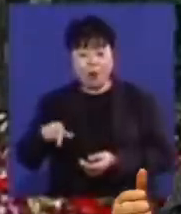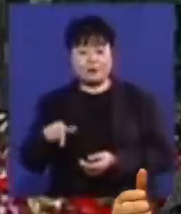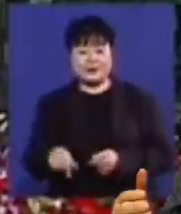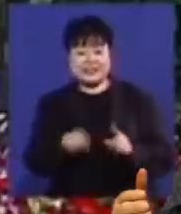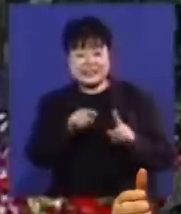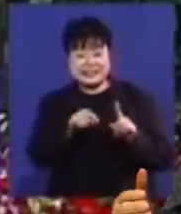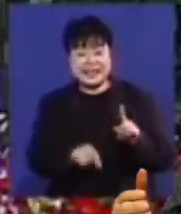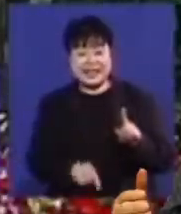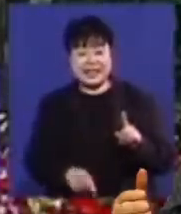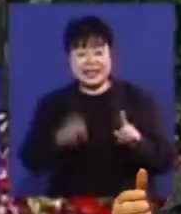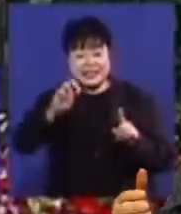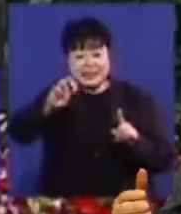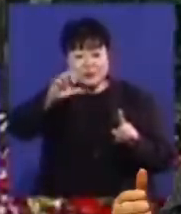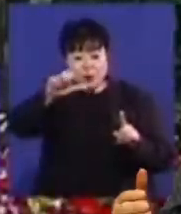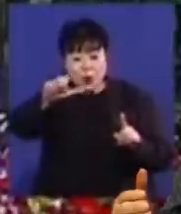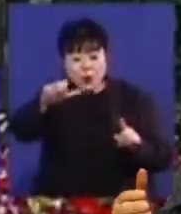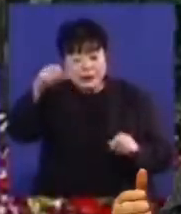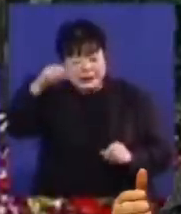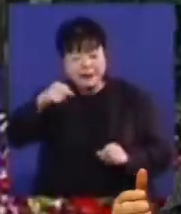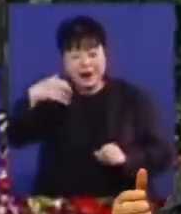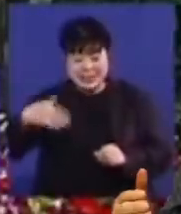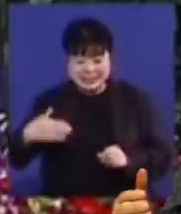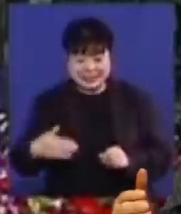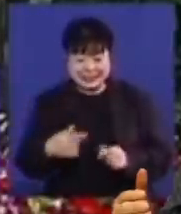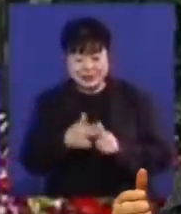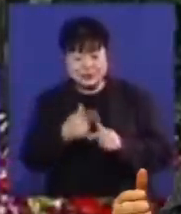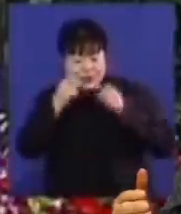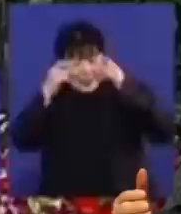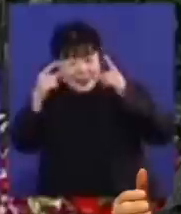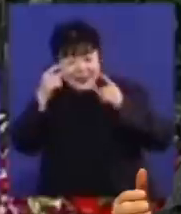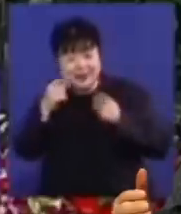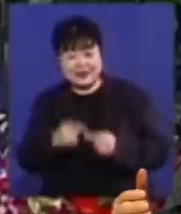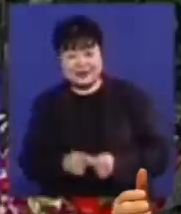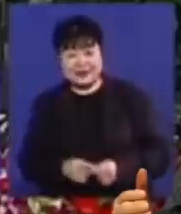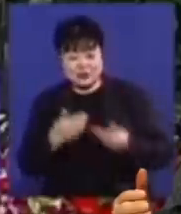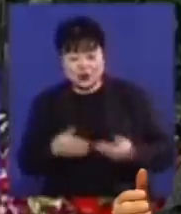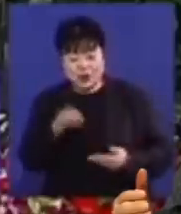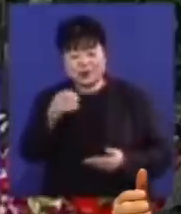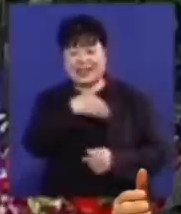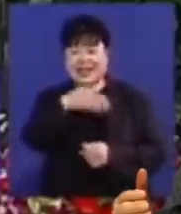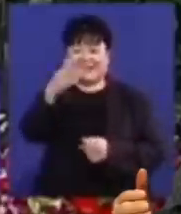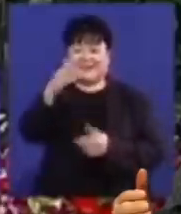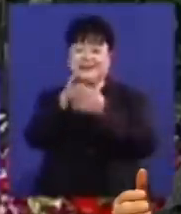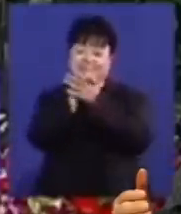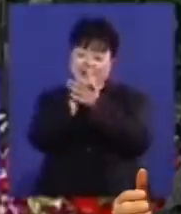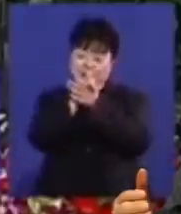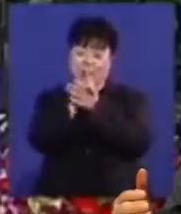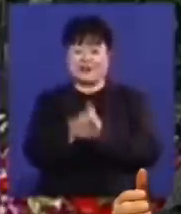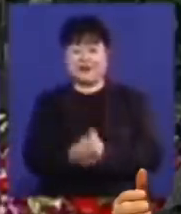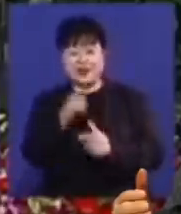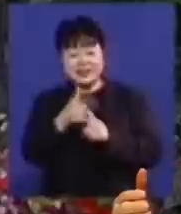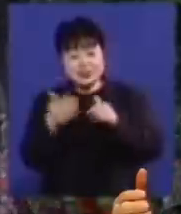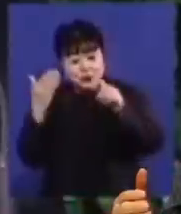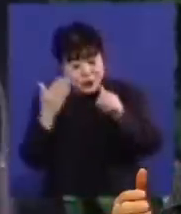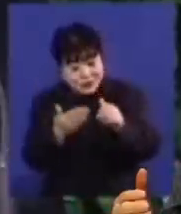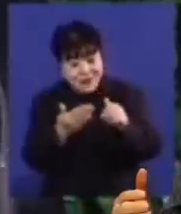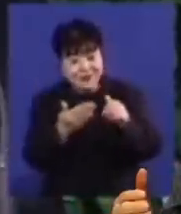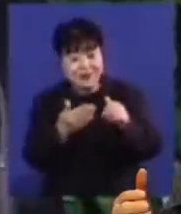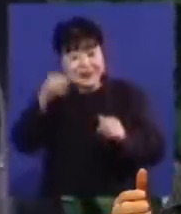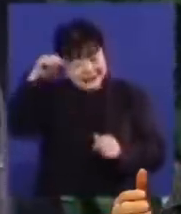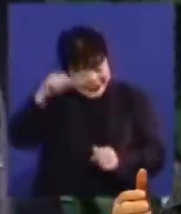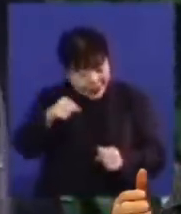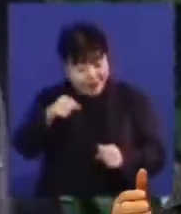새벽 아직도 밝기 전에 예수께서 일어나 나가 한적한 곳으로 가서 거기서 기도하시더라. 예수님조차도